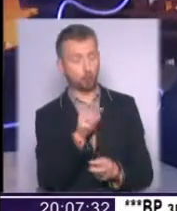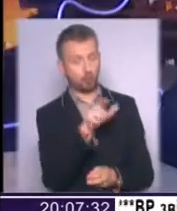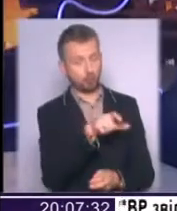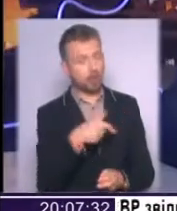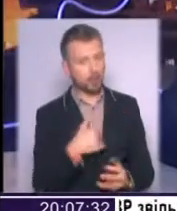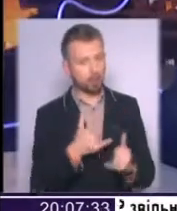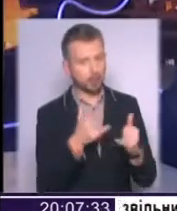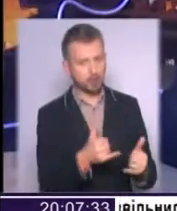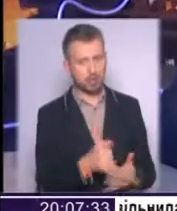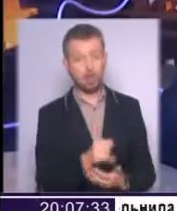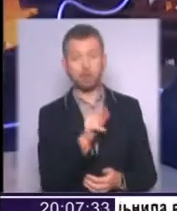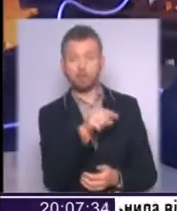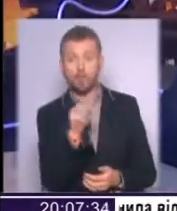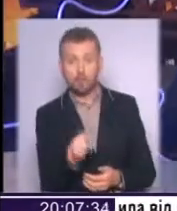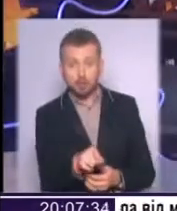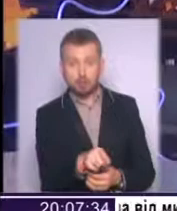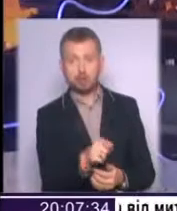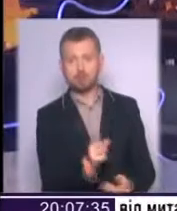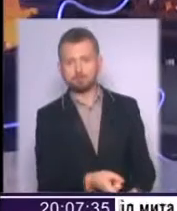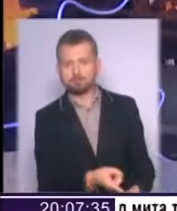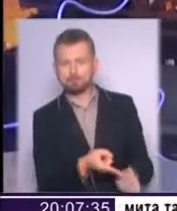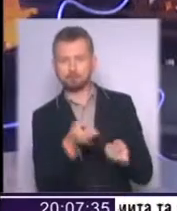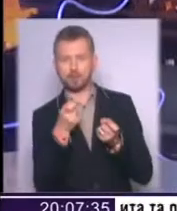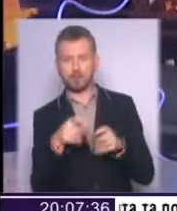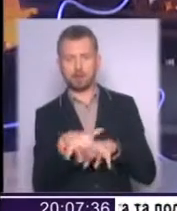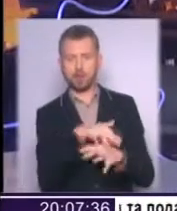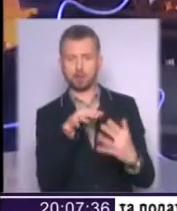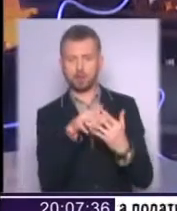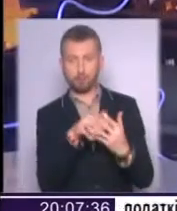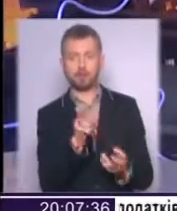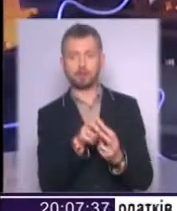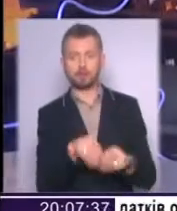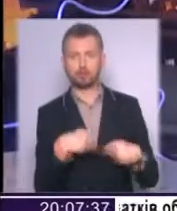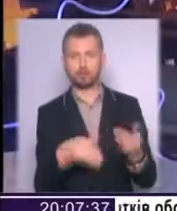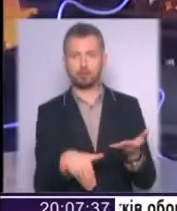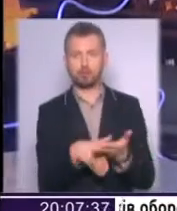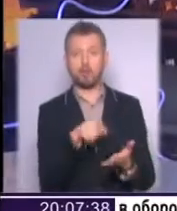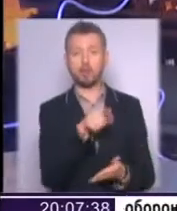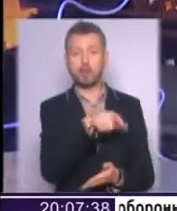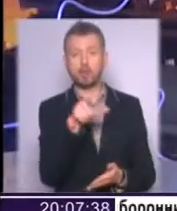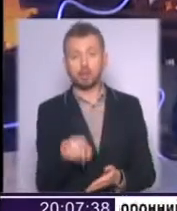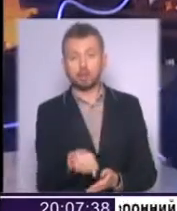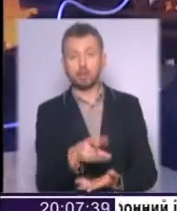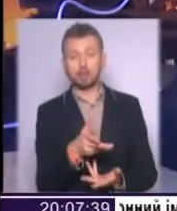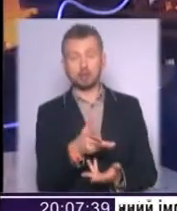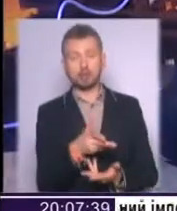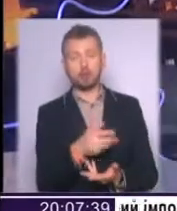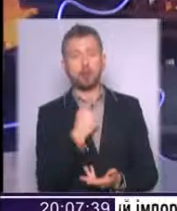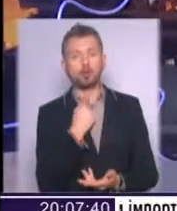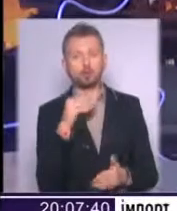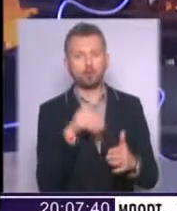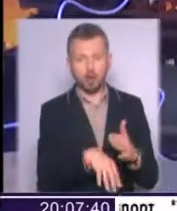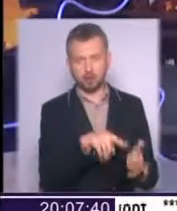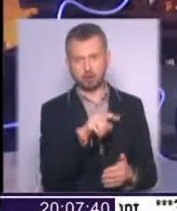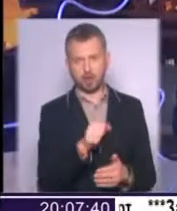Так. І вони витягли Народний фронт, і вони Яценюку принесли допомогу. Бо це люди за вдячністю до цих комбатів голосували за Народний фронт, а не до